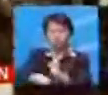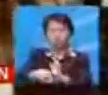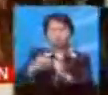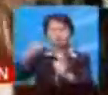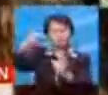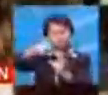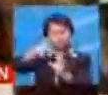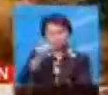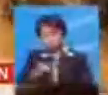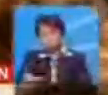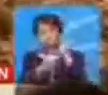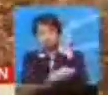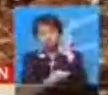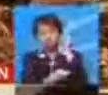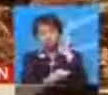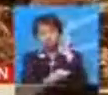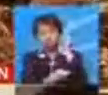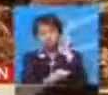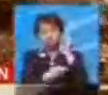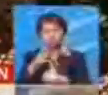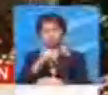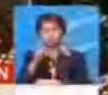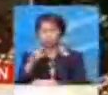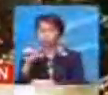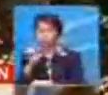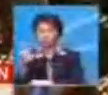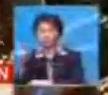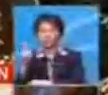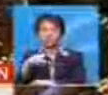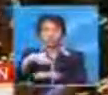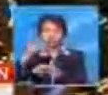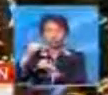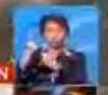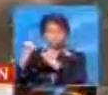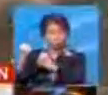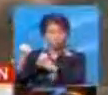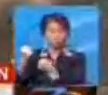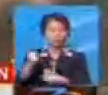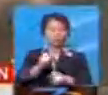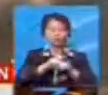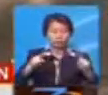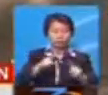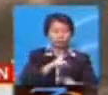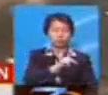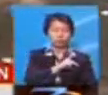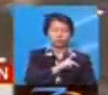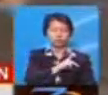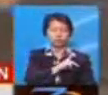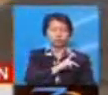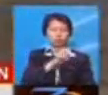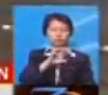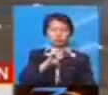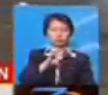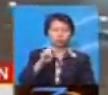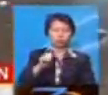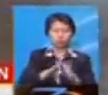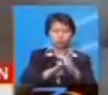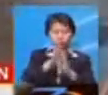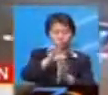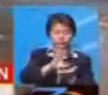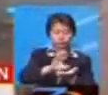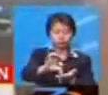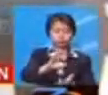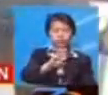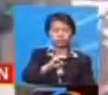minyak, komoditi serta dolar Amerika Syarikat yang lebih kukuh. Namun Ketua Pegawai Eksekutif Lembaga Pembangunan